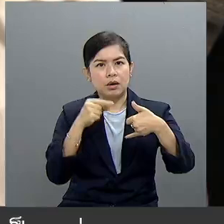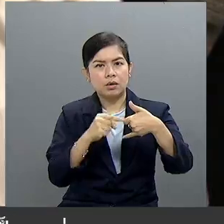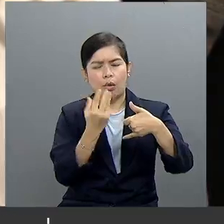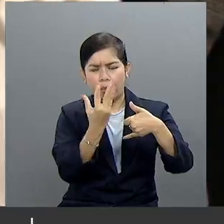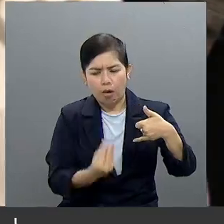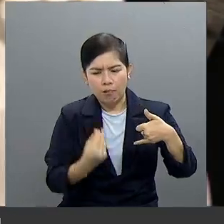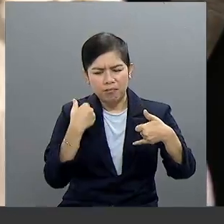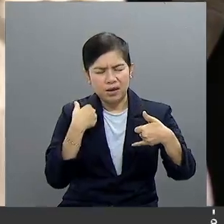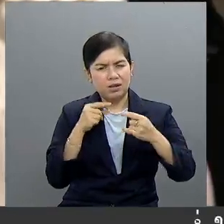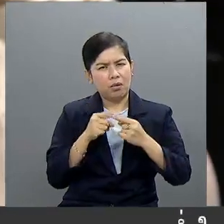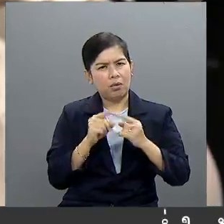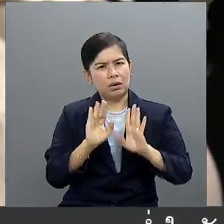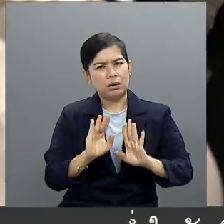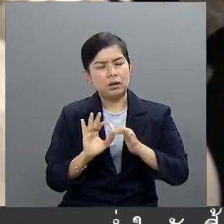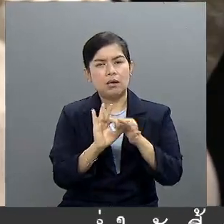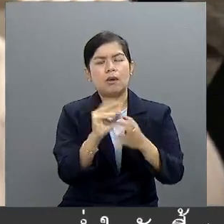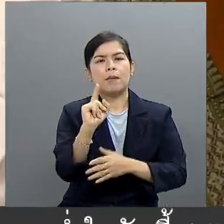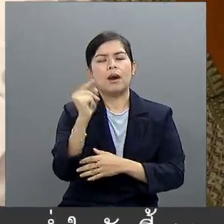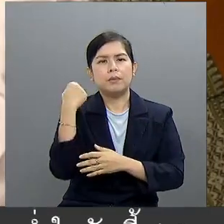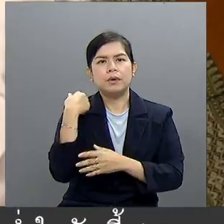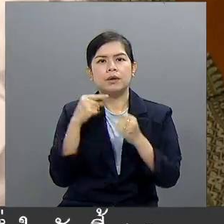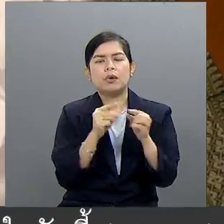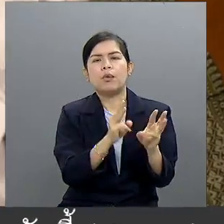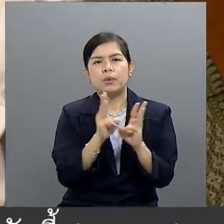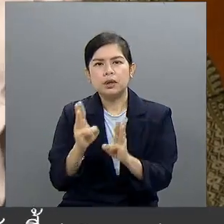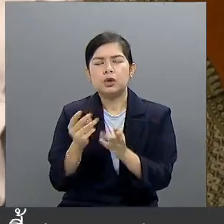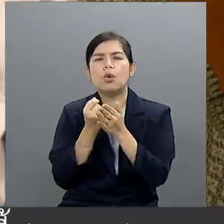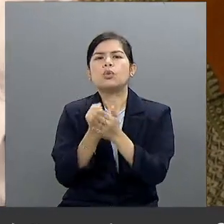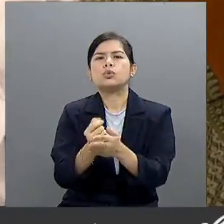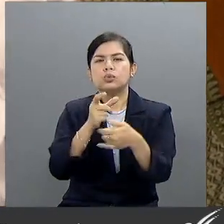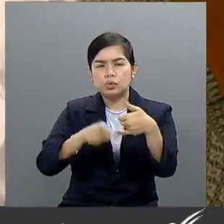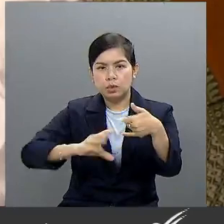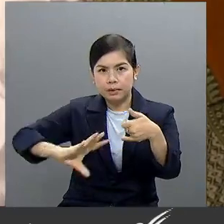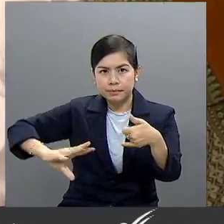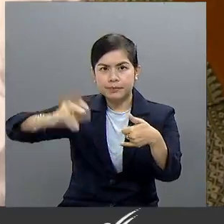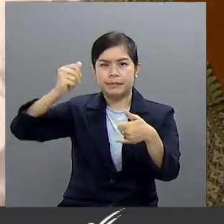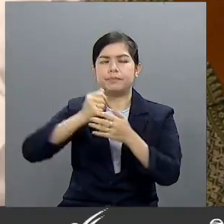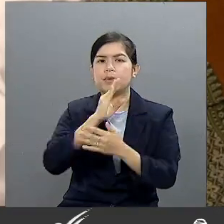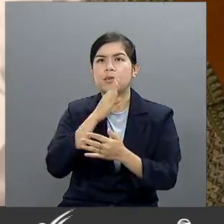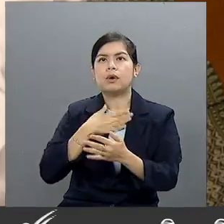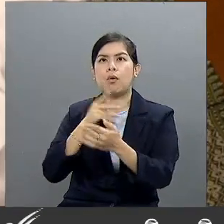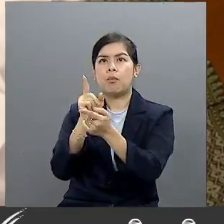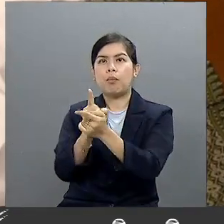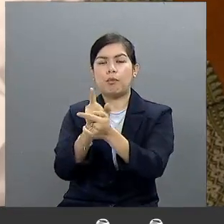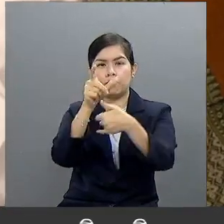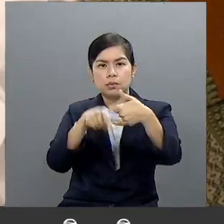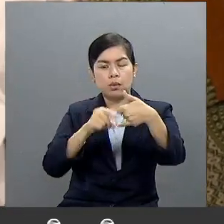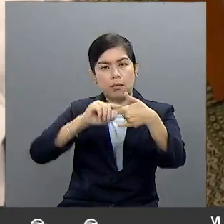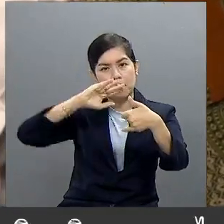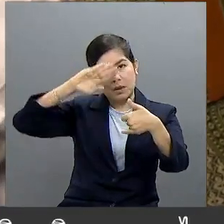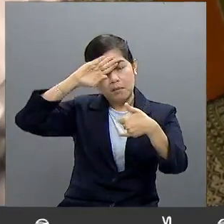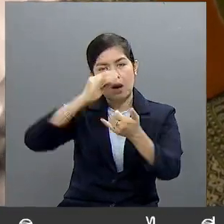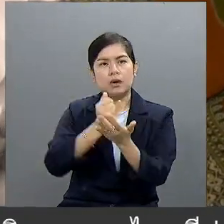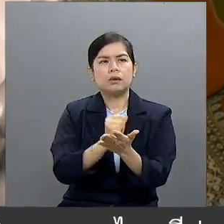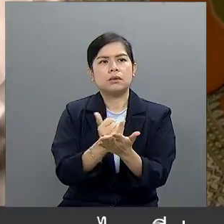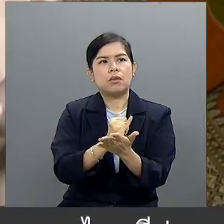ขนขึ้นมาแล้วก็วิธีทอดพายให้เขาไปเห็นคนป่วยนอนอยู่ลุกขึ้นไม่ได้